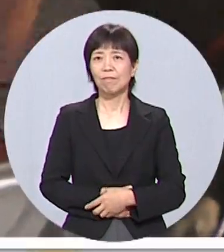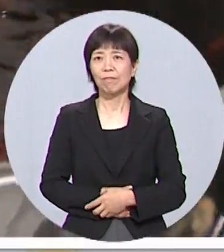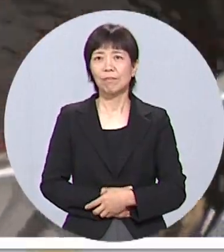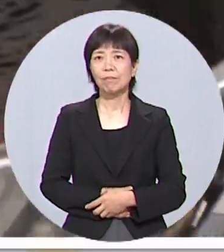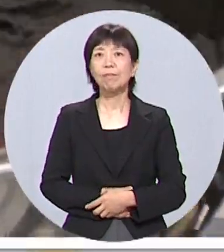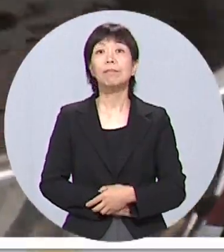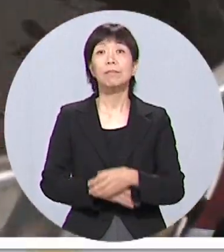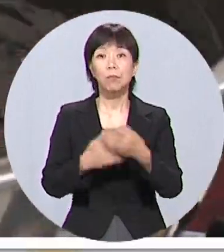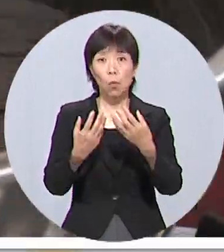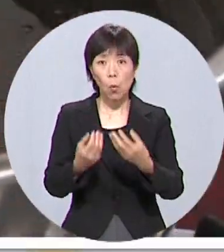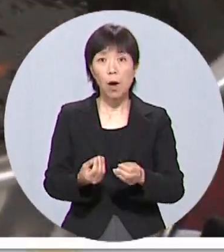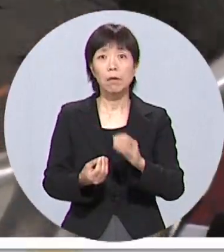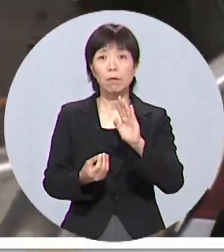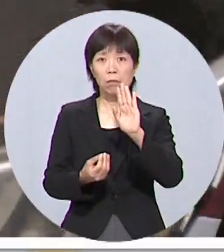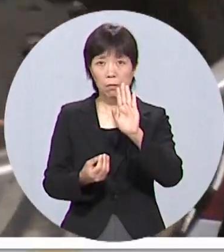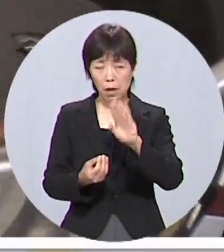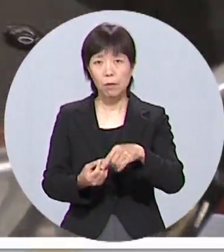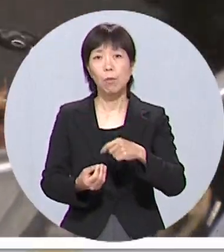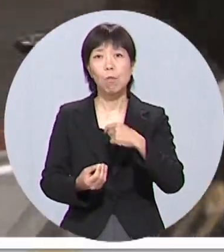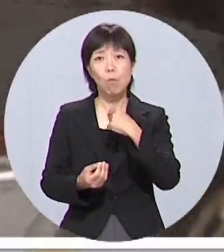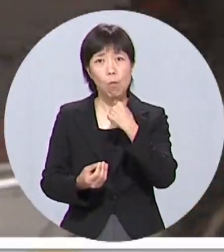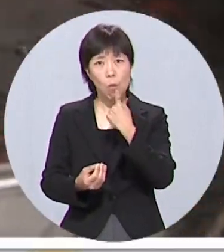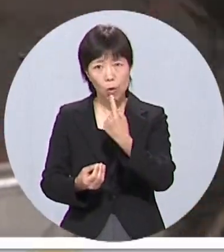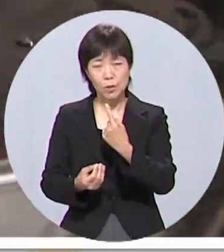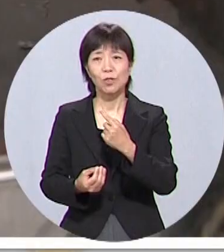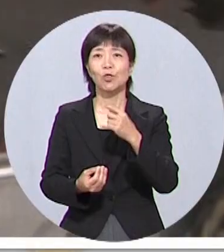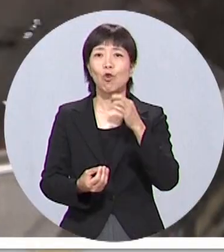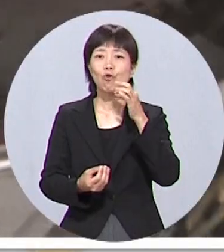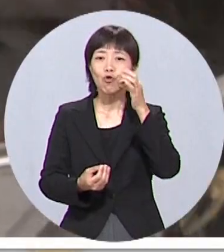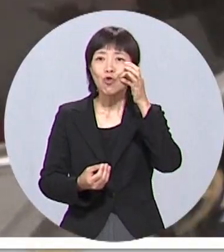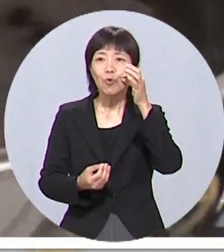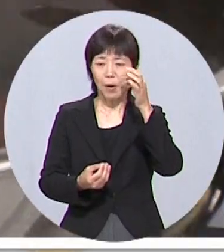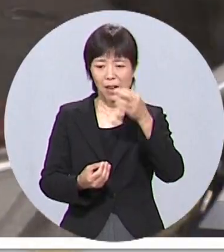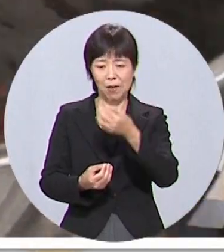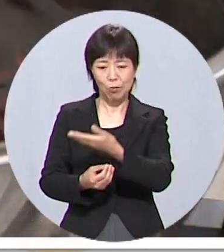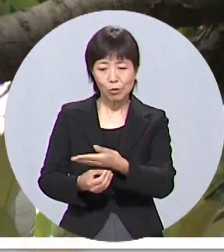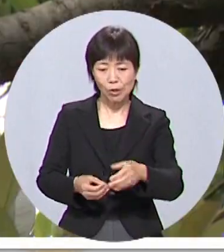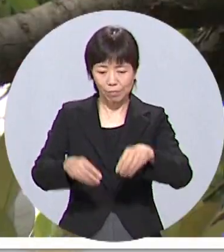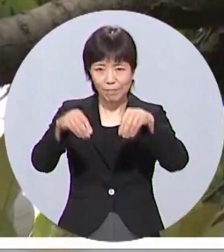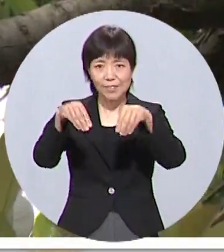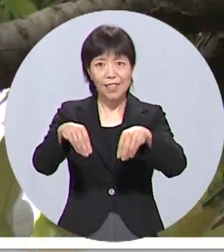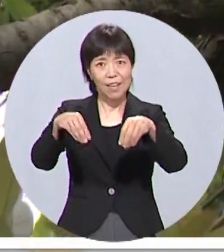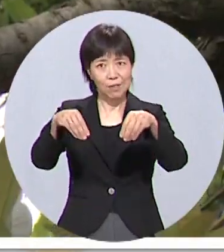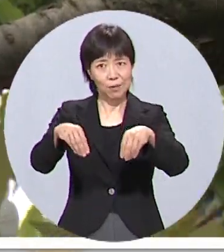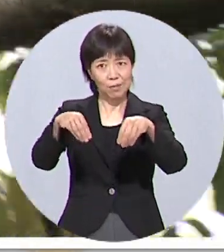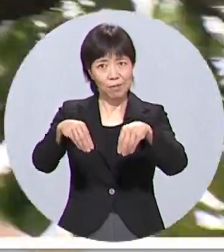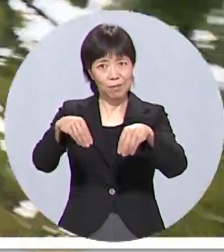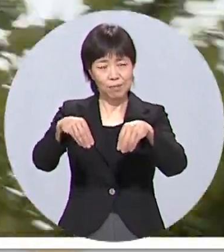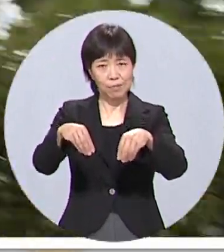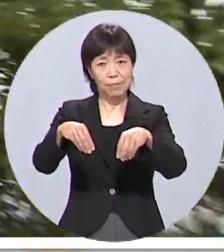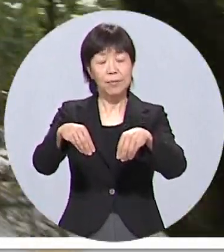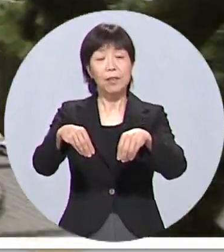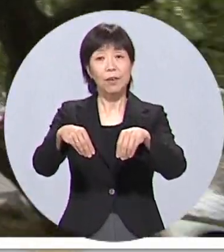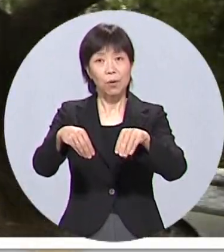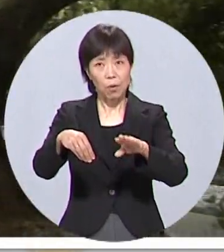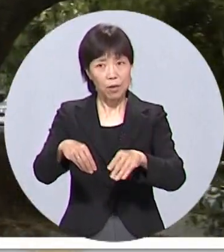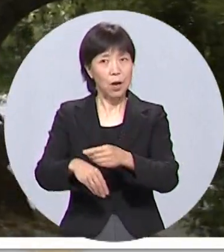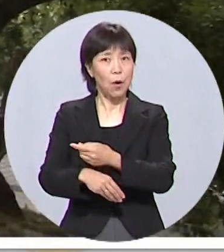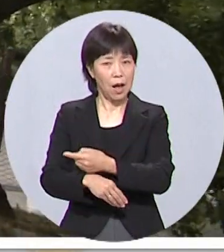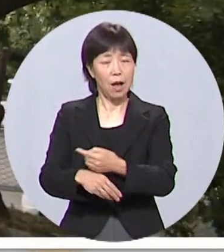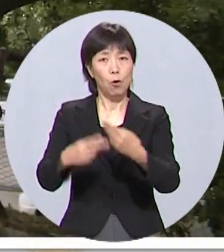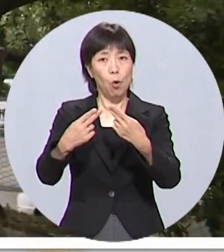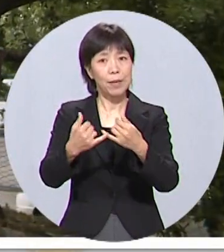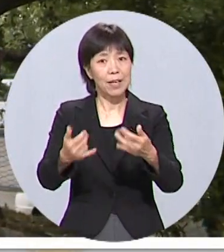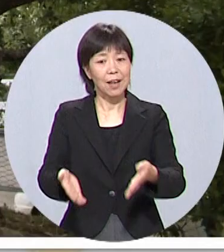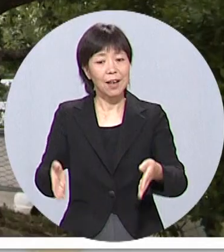鉄焙煎が終わったら最後にもう一度梅の染液に浸して完成です。今回は特別に公民